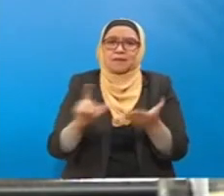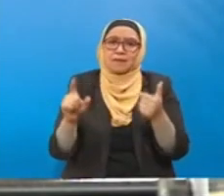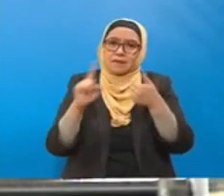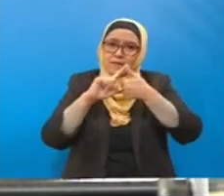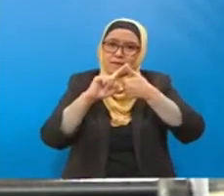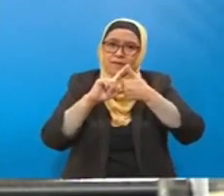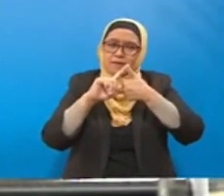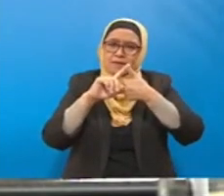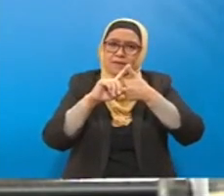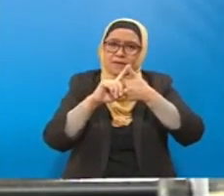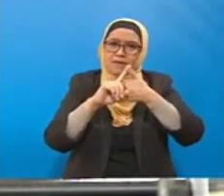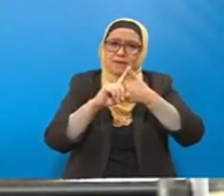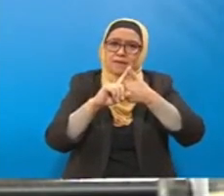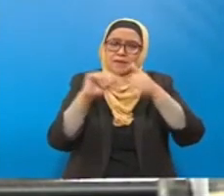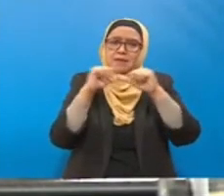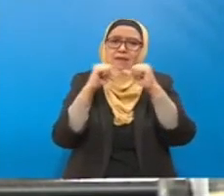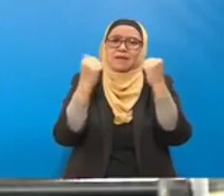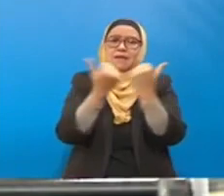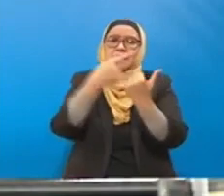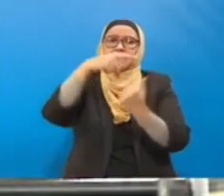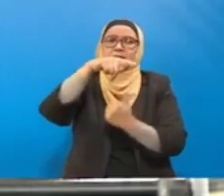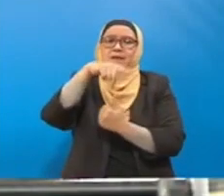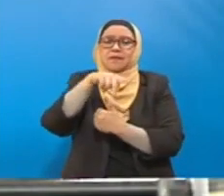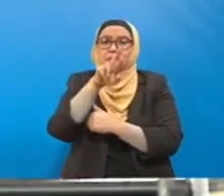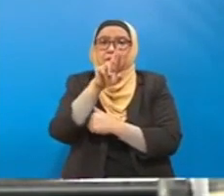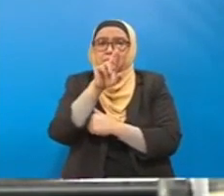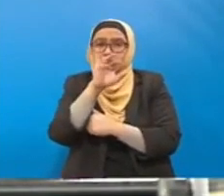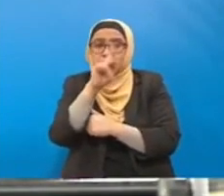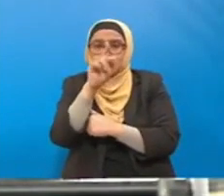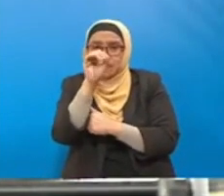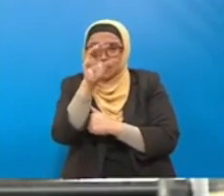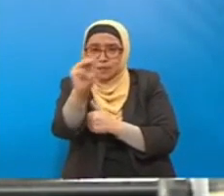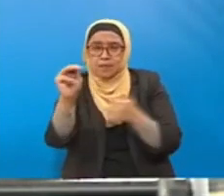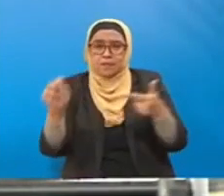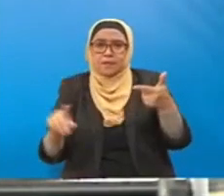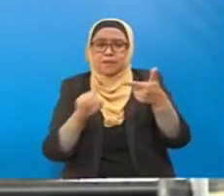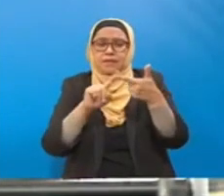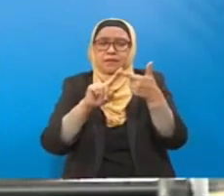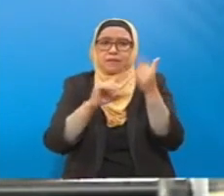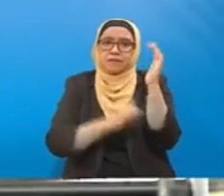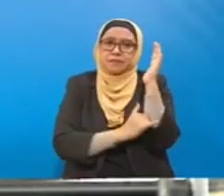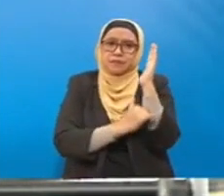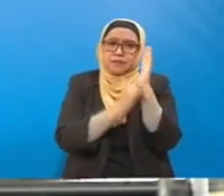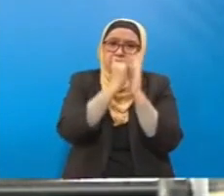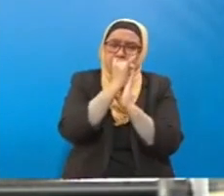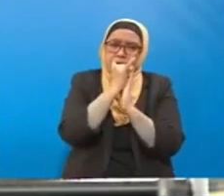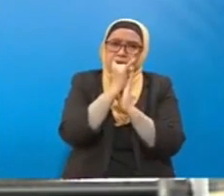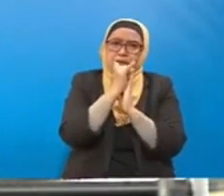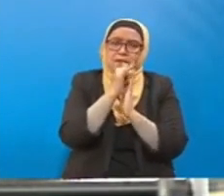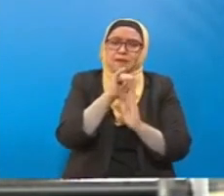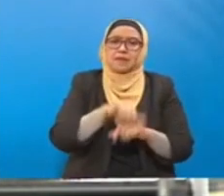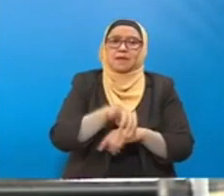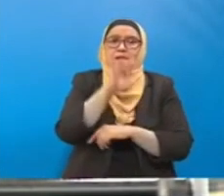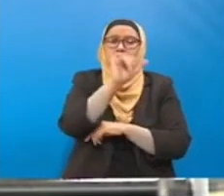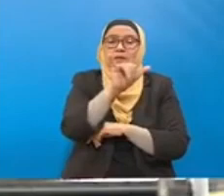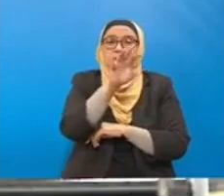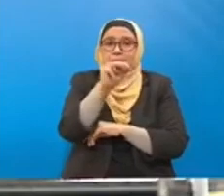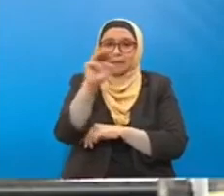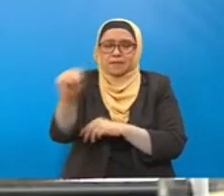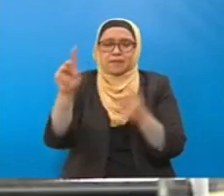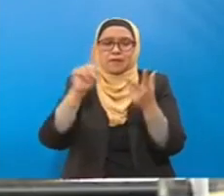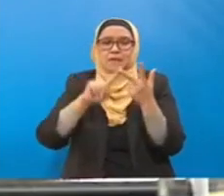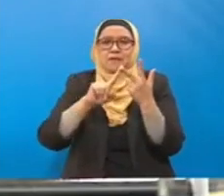pertumbuhan kasih umat Malaysia pikum pertumbuhan yang bernama Yayasan makmum Malaysia wmm biru